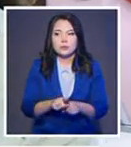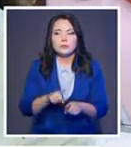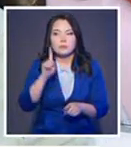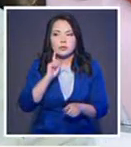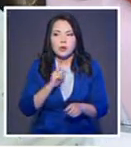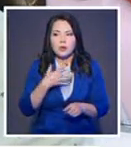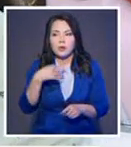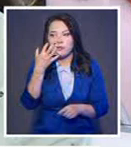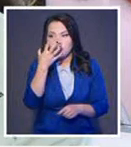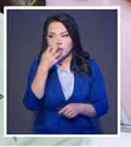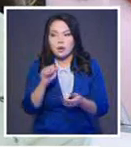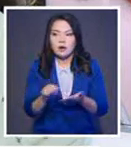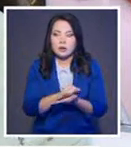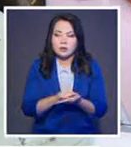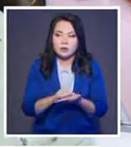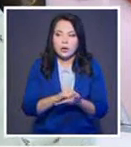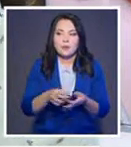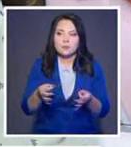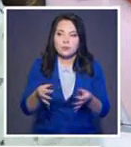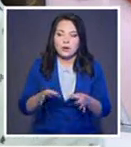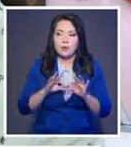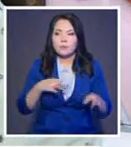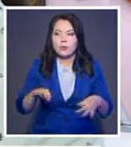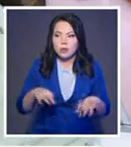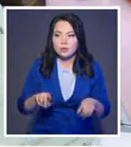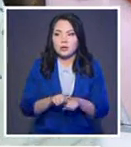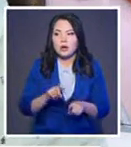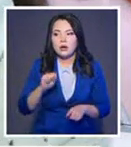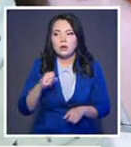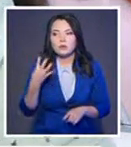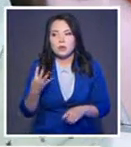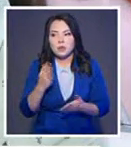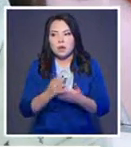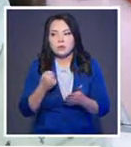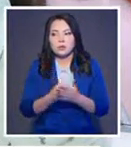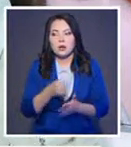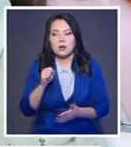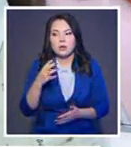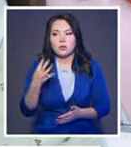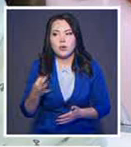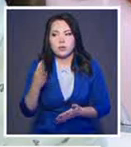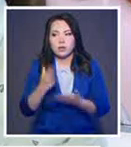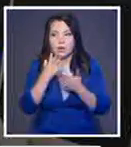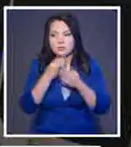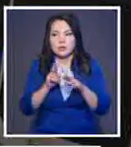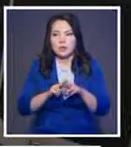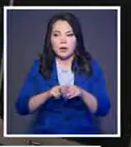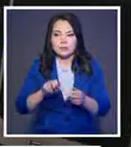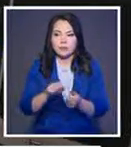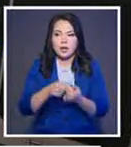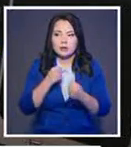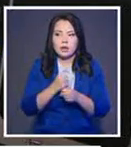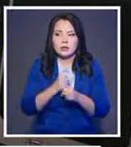шығарамыз. Фото қағазда, пленкада және А4 форматынан А0 форматына дейін. Сонымен қатар